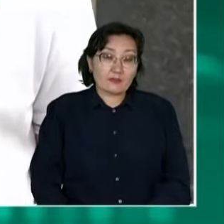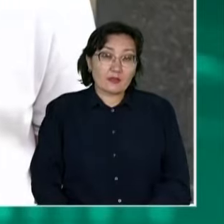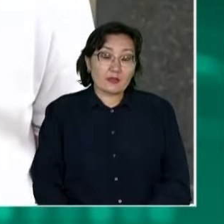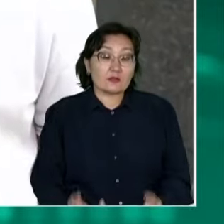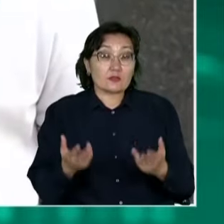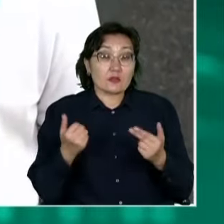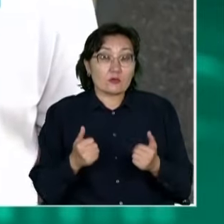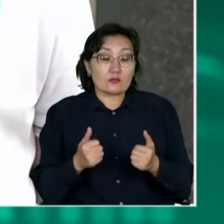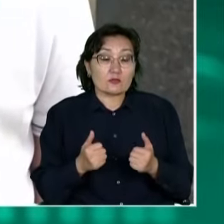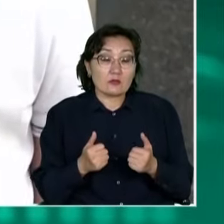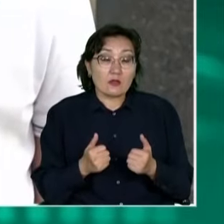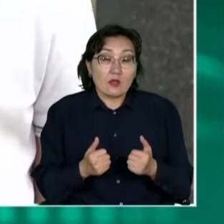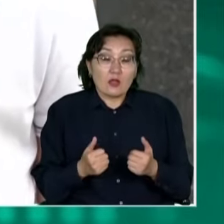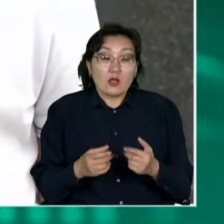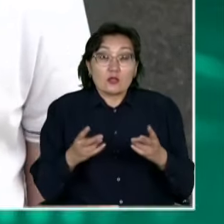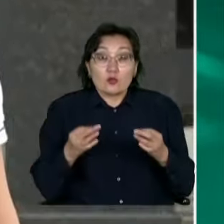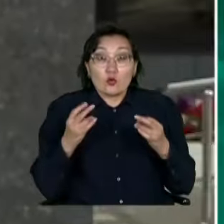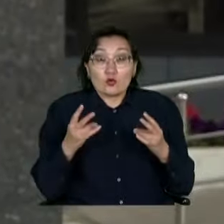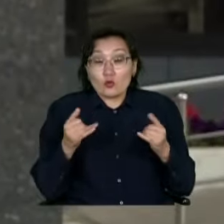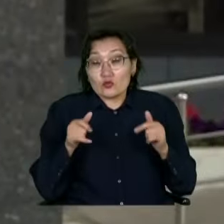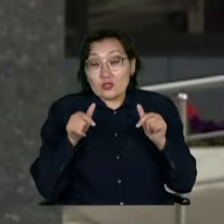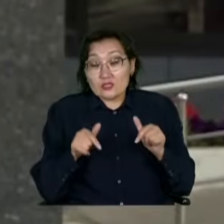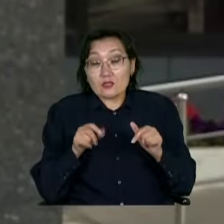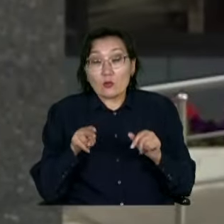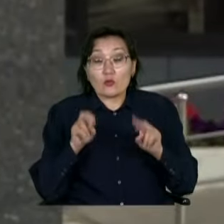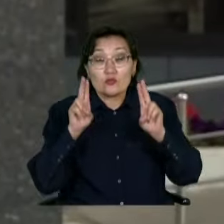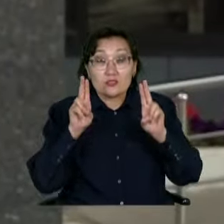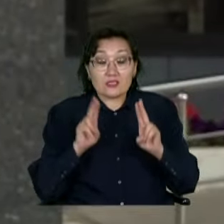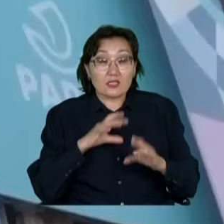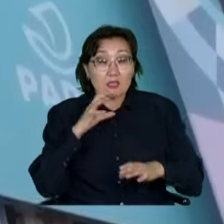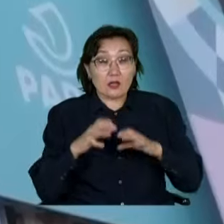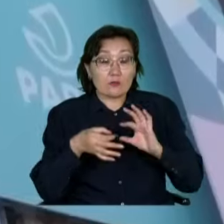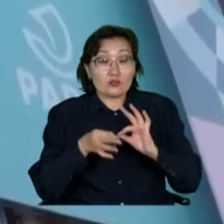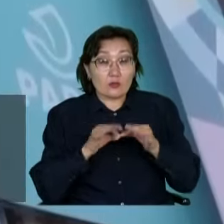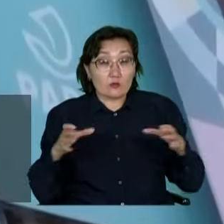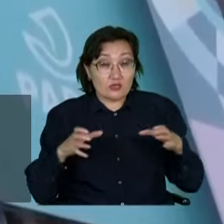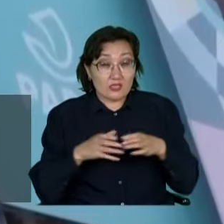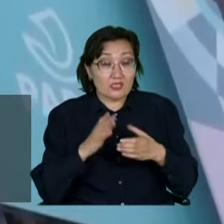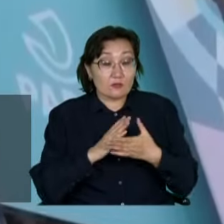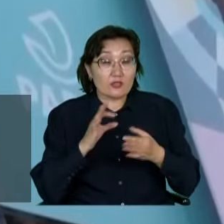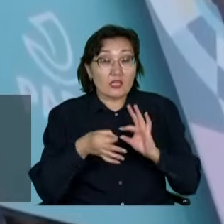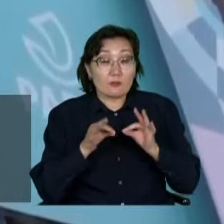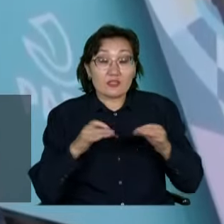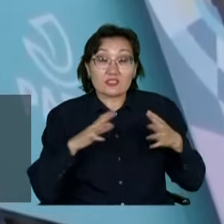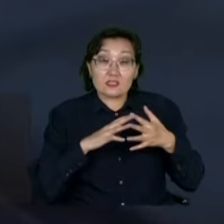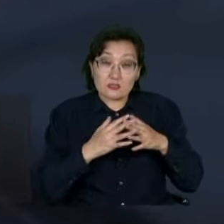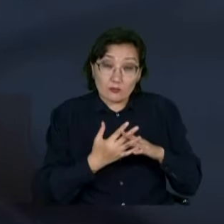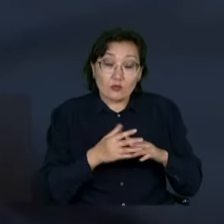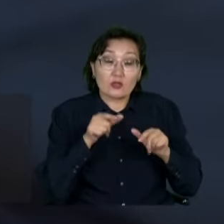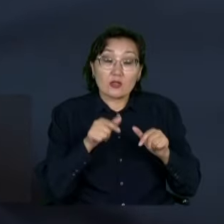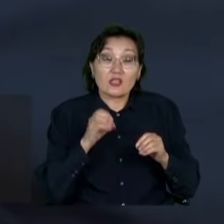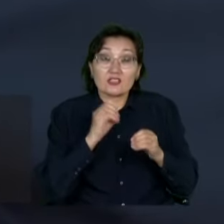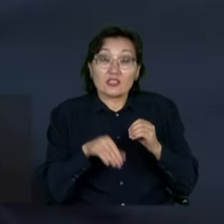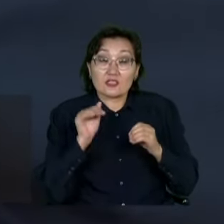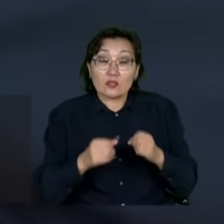Да, хороший вопрос. Ну, здесь уже по правилам Международного олимпийского комитета есть олимпийская деревня. 10 тысяч спортсменов будут